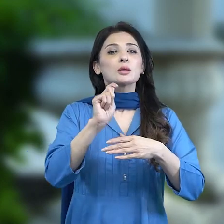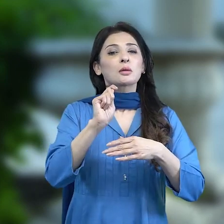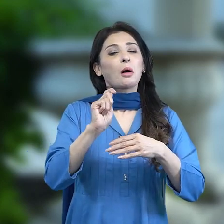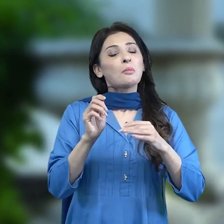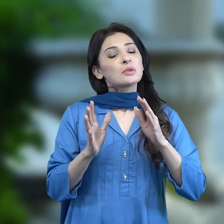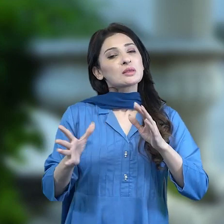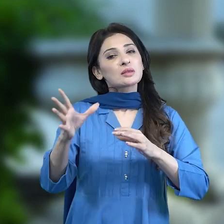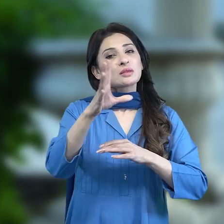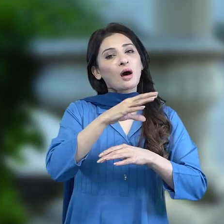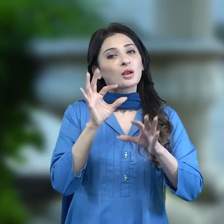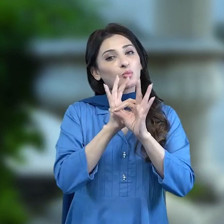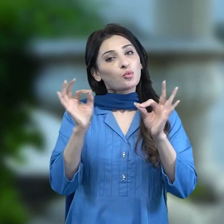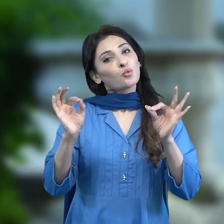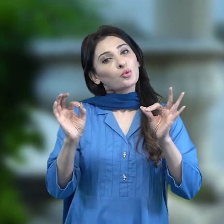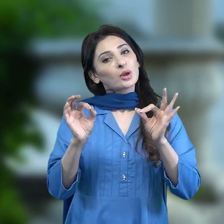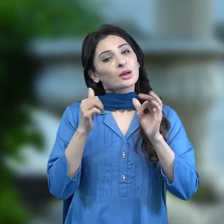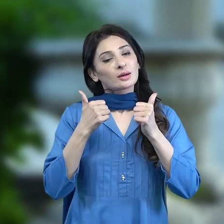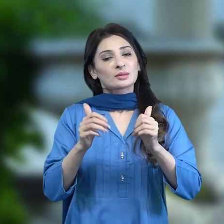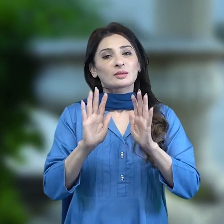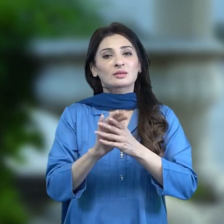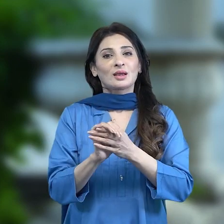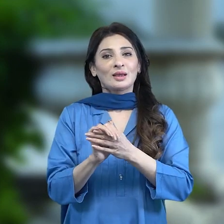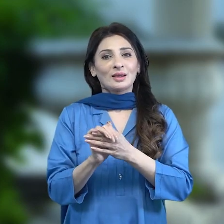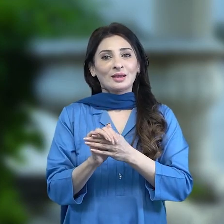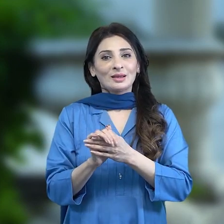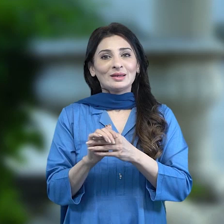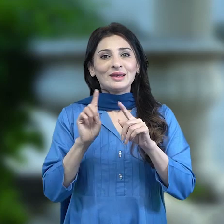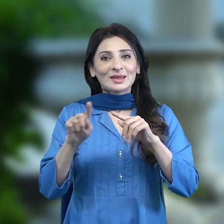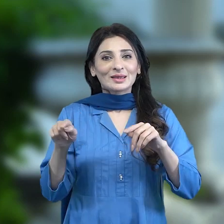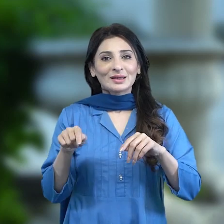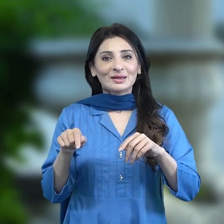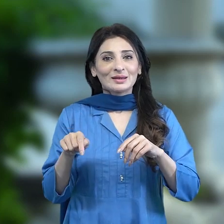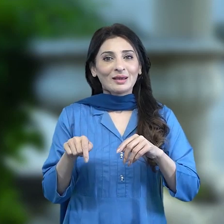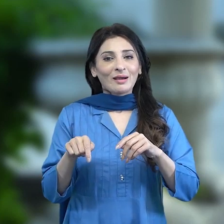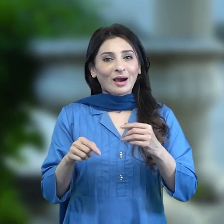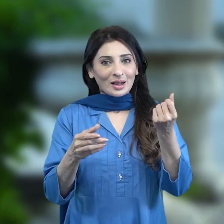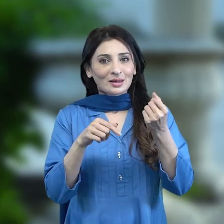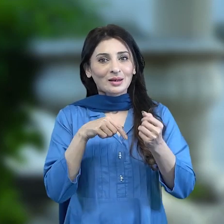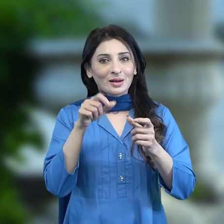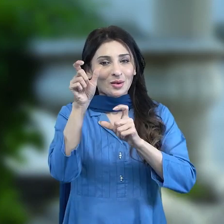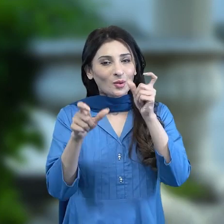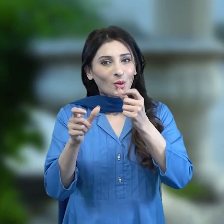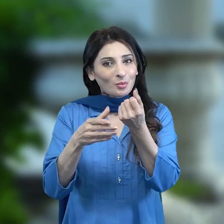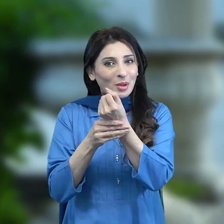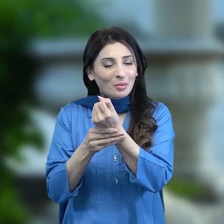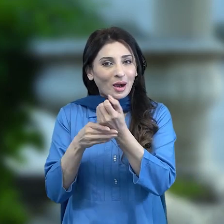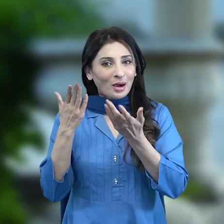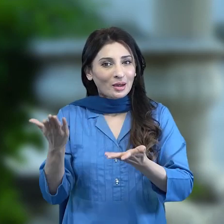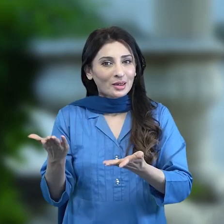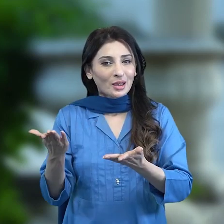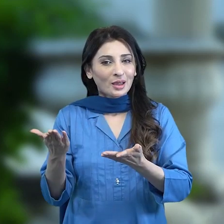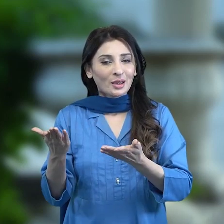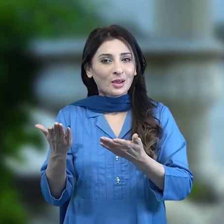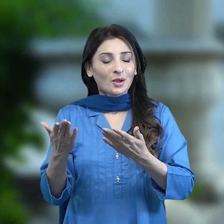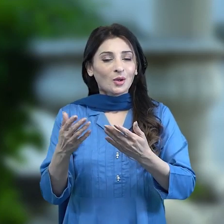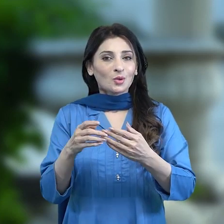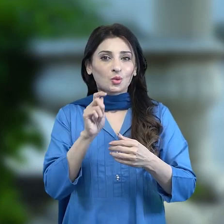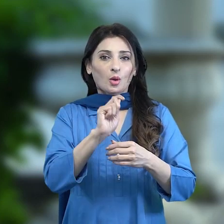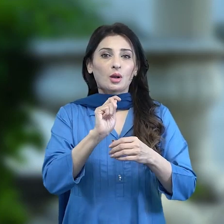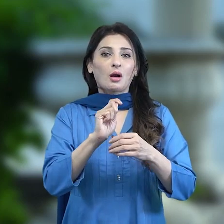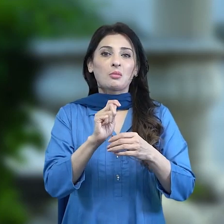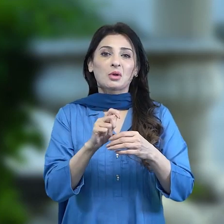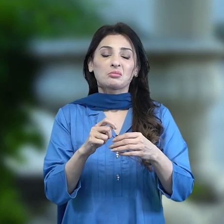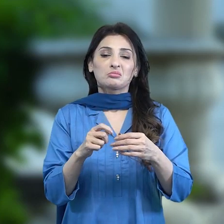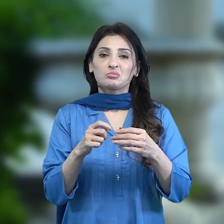जाएँ आप उसमें परफ़ॉर्म कर सकते हैं। और अगर आप फ़िज़िकली अनफ़िट हैं, आपकी एंड्योरेंस कम है, आपकी स्ट्रेंथ कम है, तो आपका